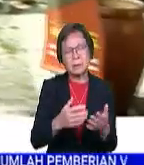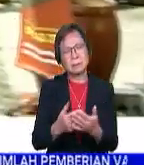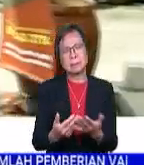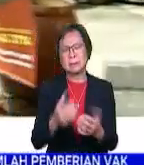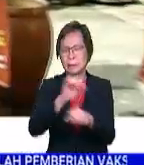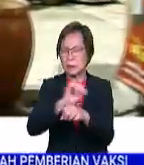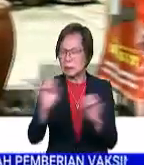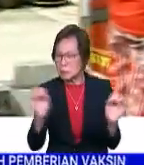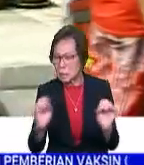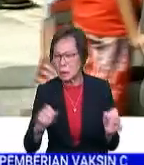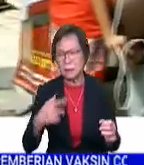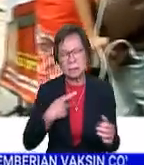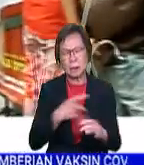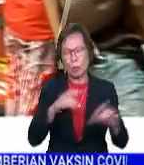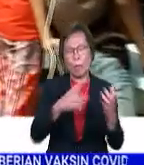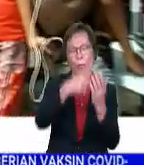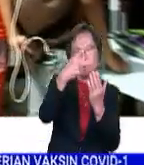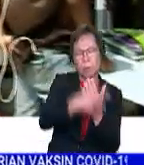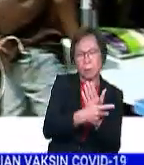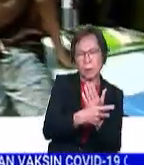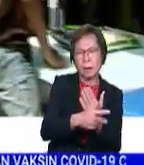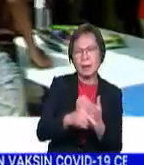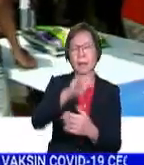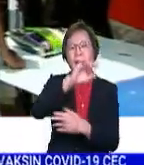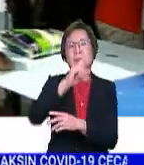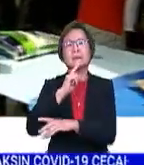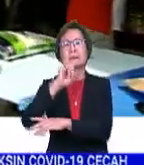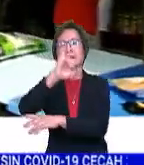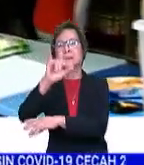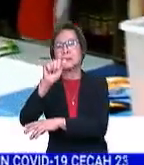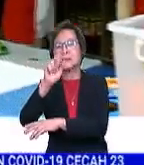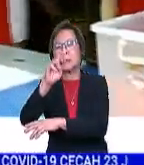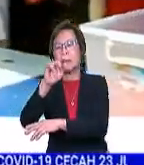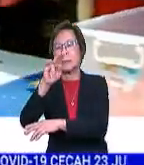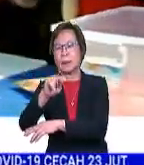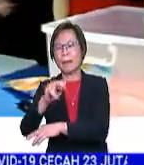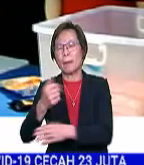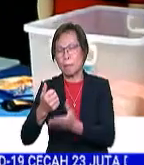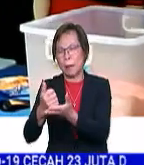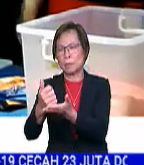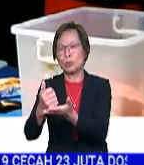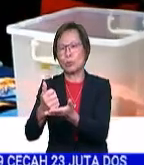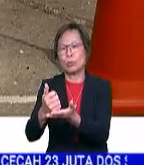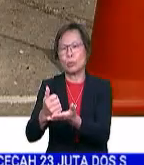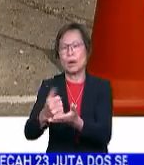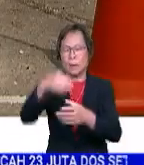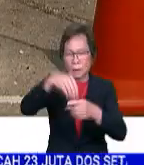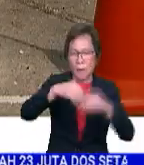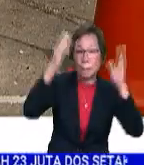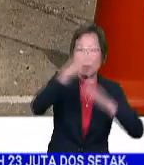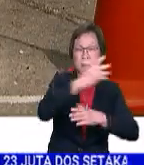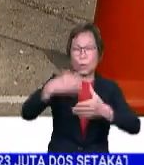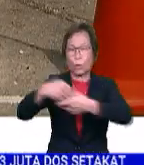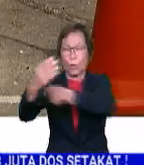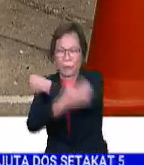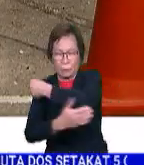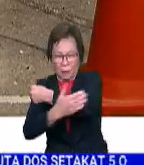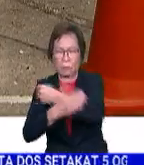di bawah Yayasan Jamin. Sebelum ni Yayasan Jamin kita banyak bagi bantuan dan keluarlah dalam dan luar negara. Jadi